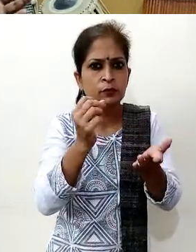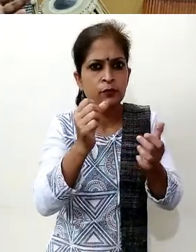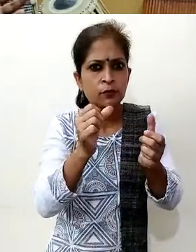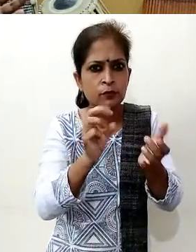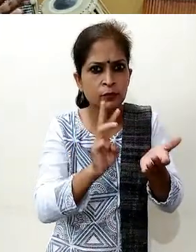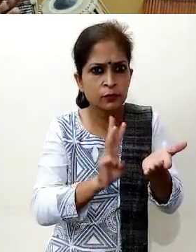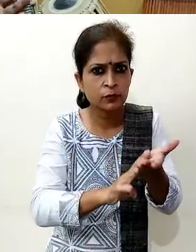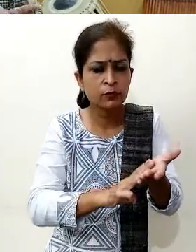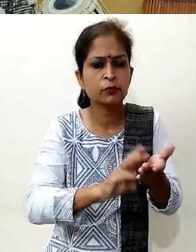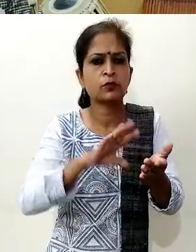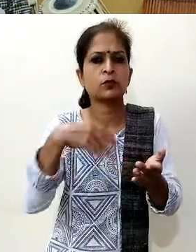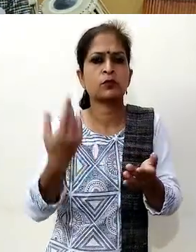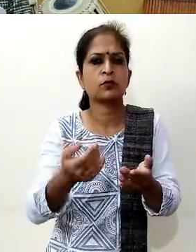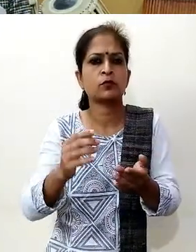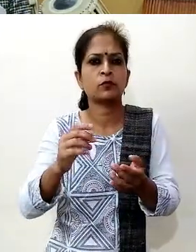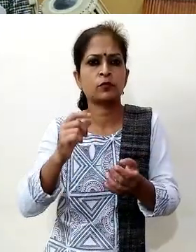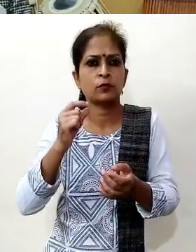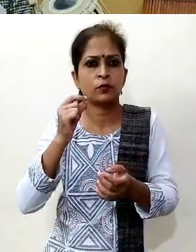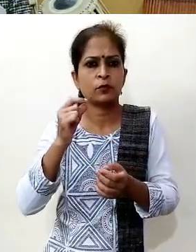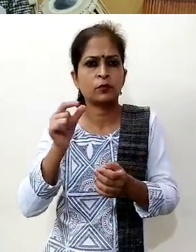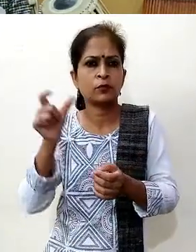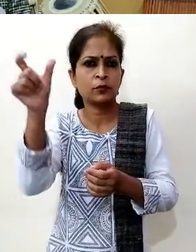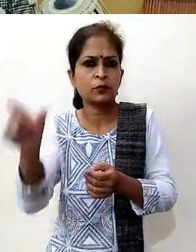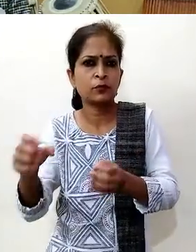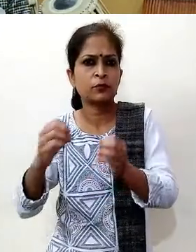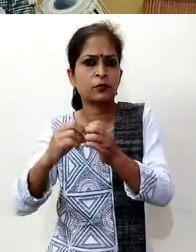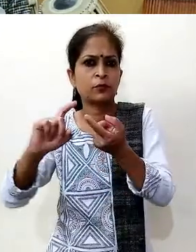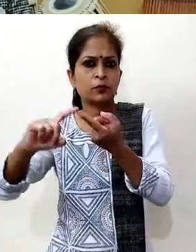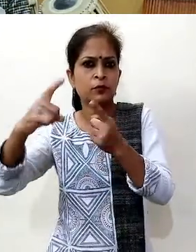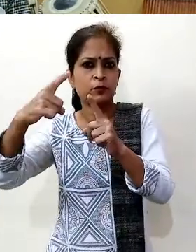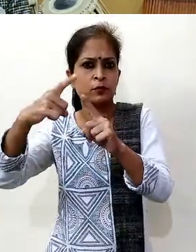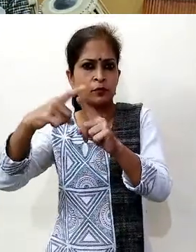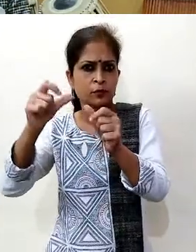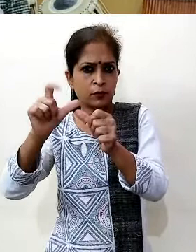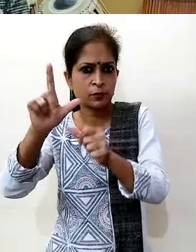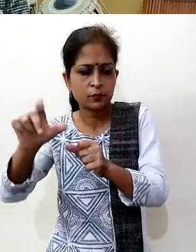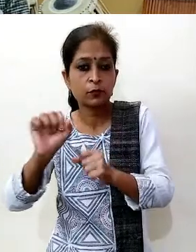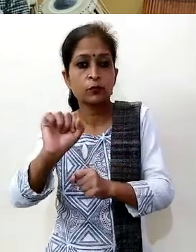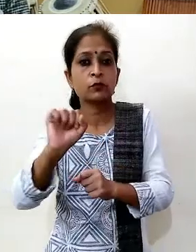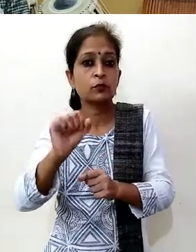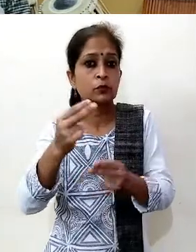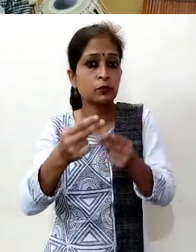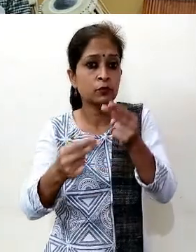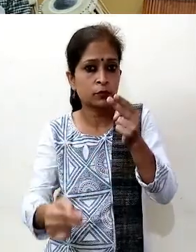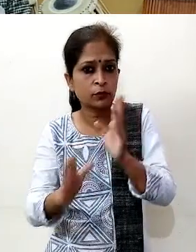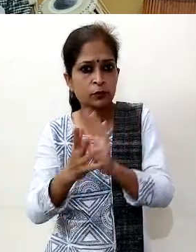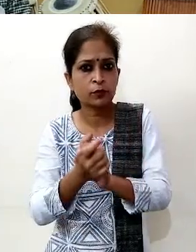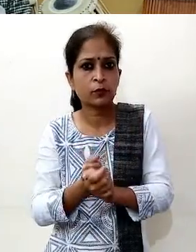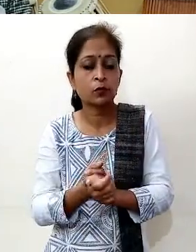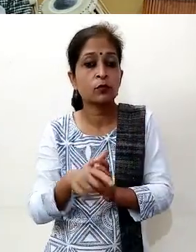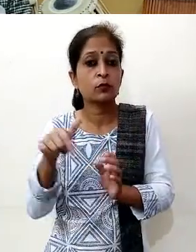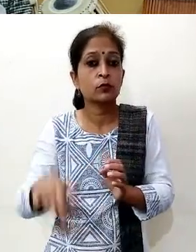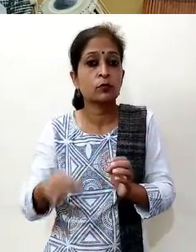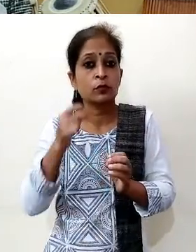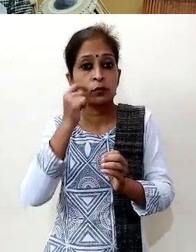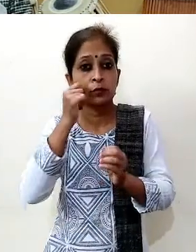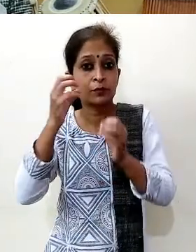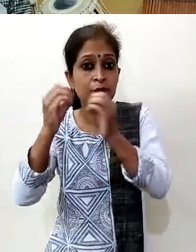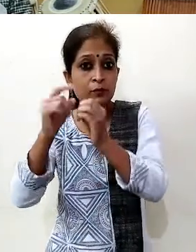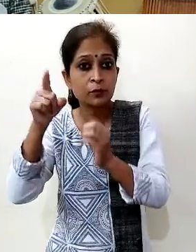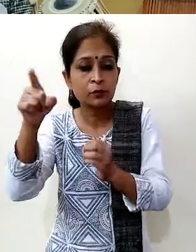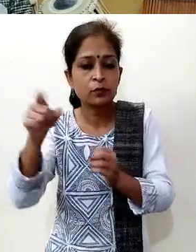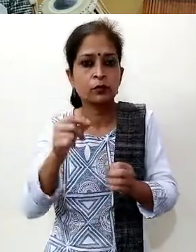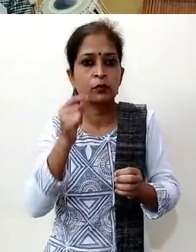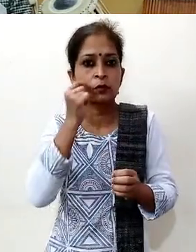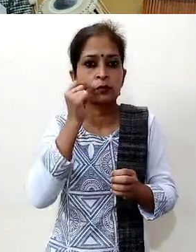वेताल ऐसी ऐसी कहानियां सुना जाता और प्रश्न पूछता है विक्रम को, जिधर उसे अपनी